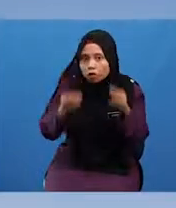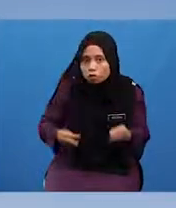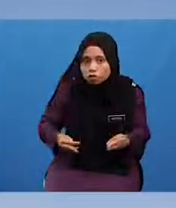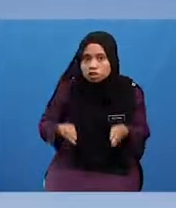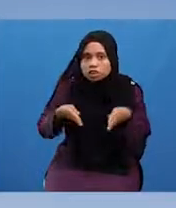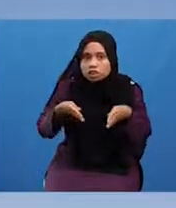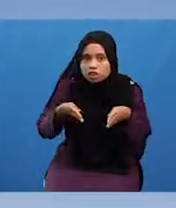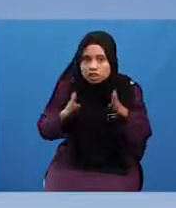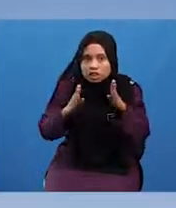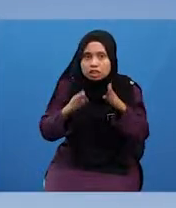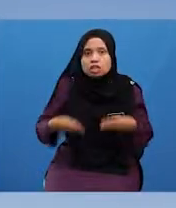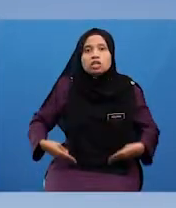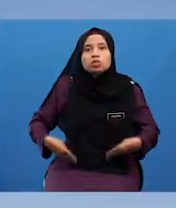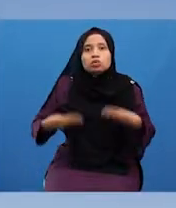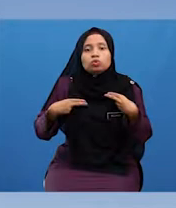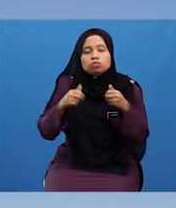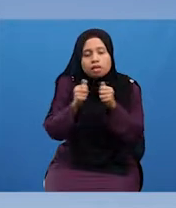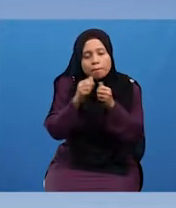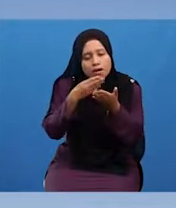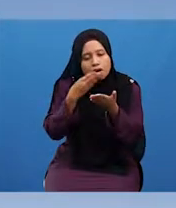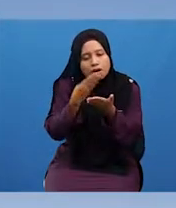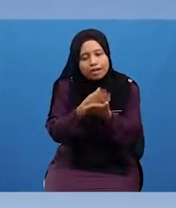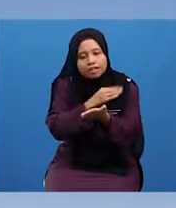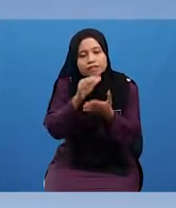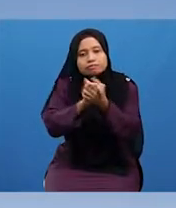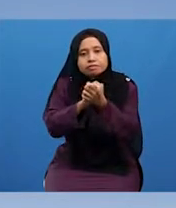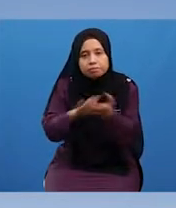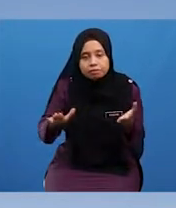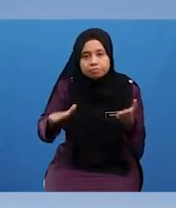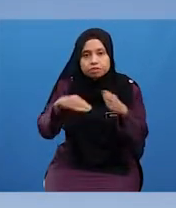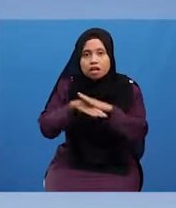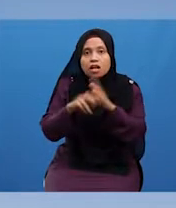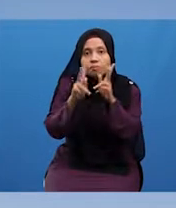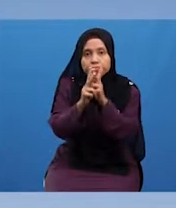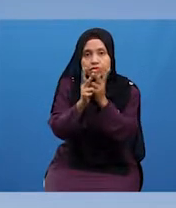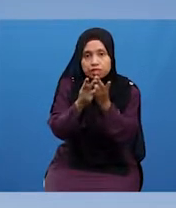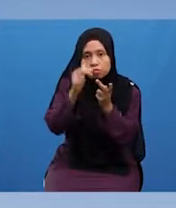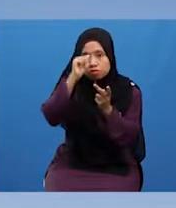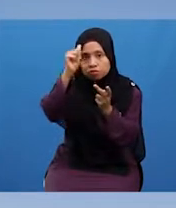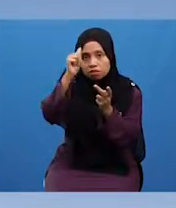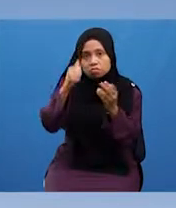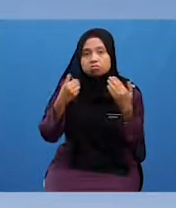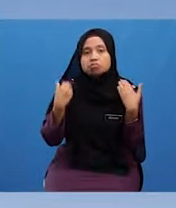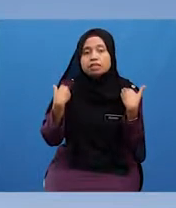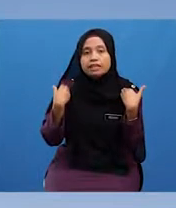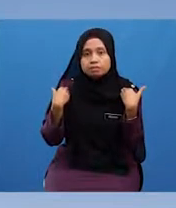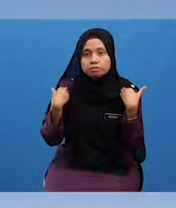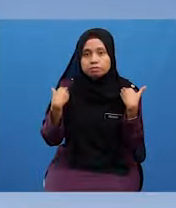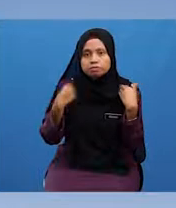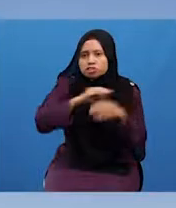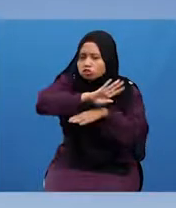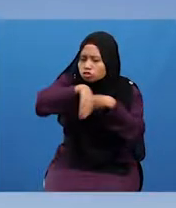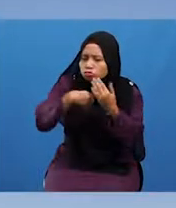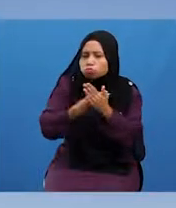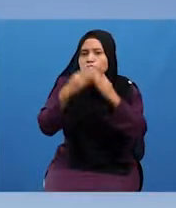menjalani kehidupan dengan baik dan selamat. Dalam kitab Allah SWT mengandungi